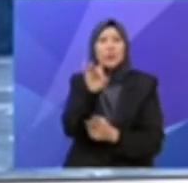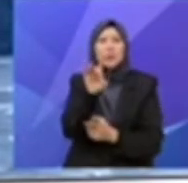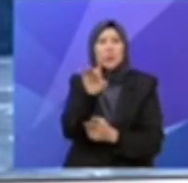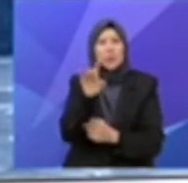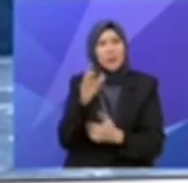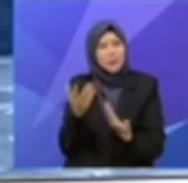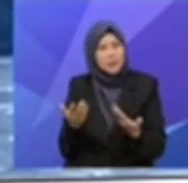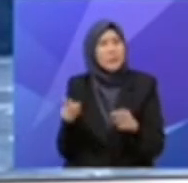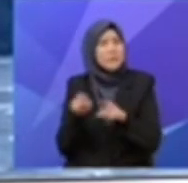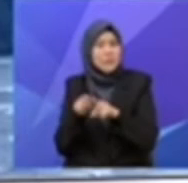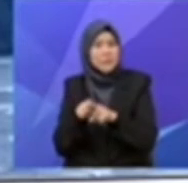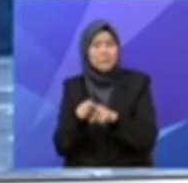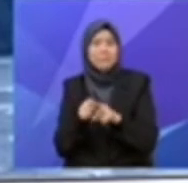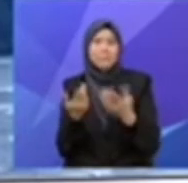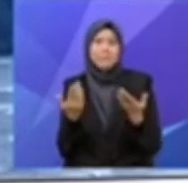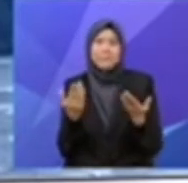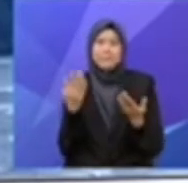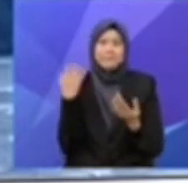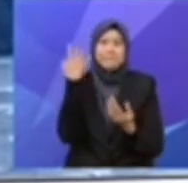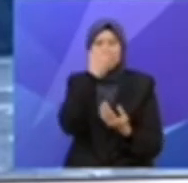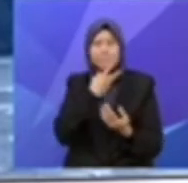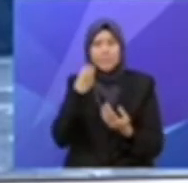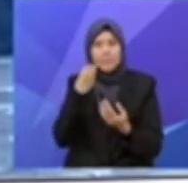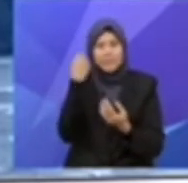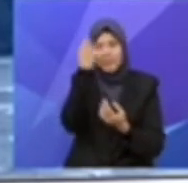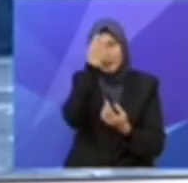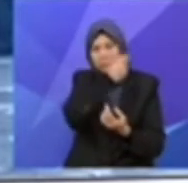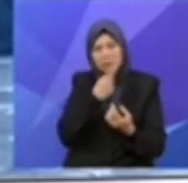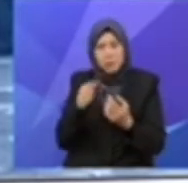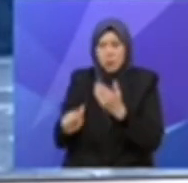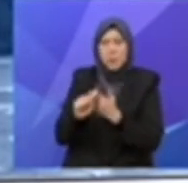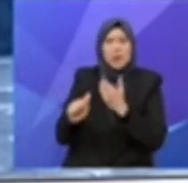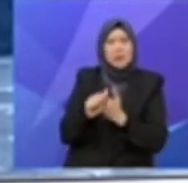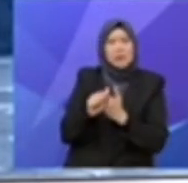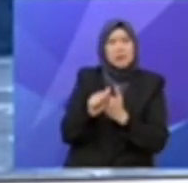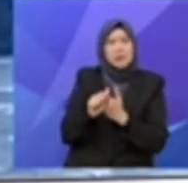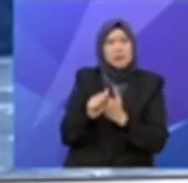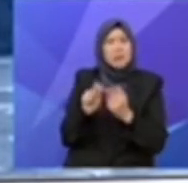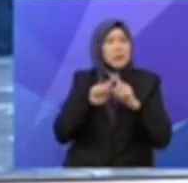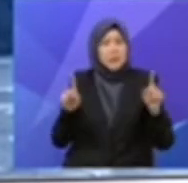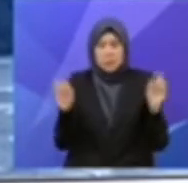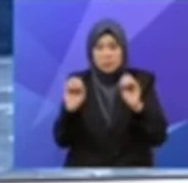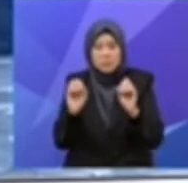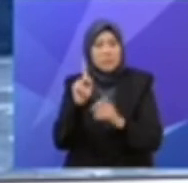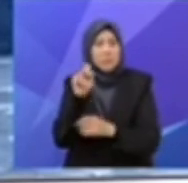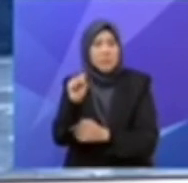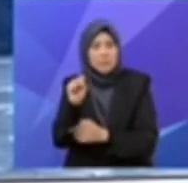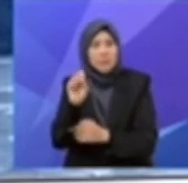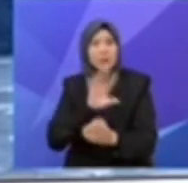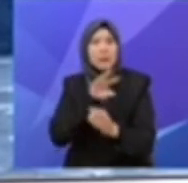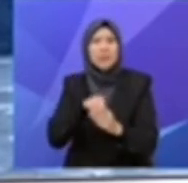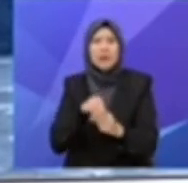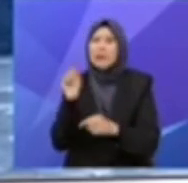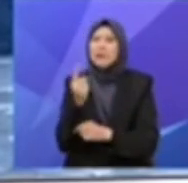Begitu juga dengan Beauty Salon Ramayana mengatakan ini bayar tetapi tidak es yang melibatkan